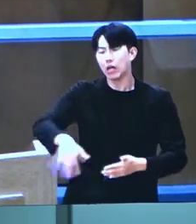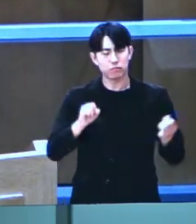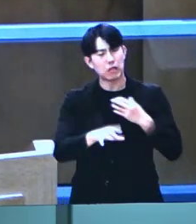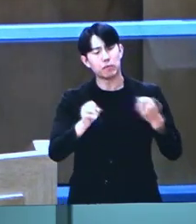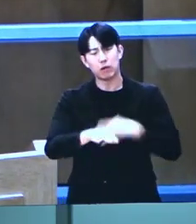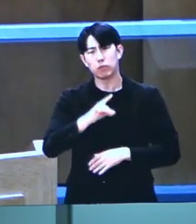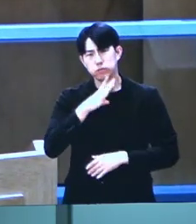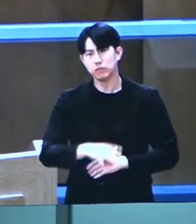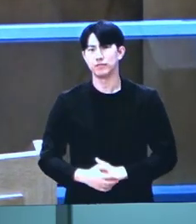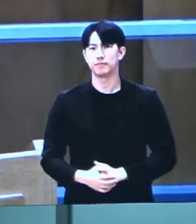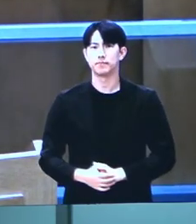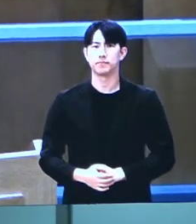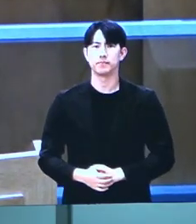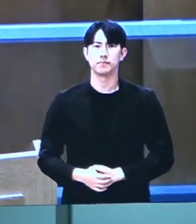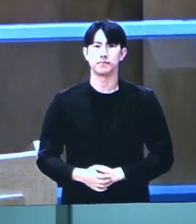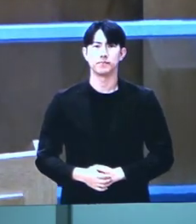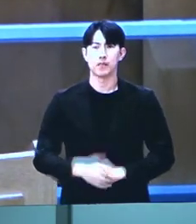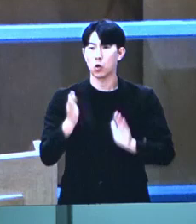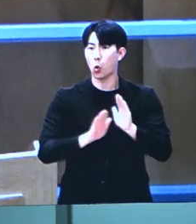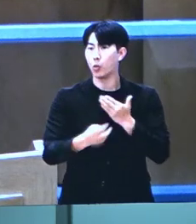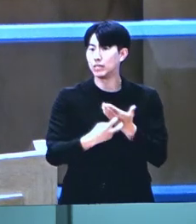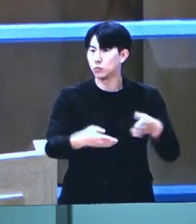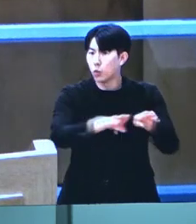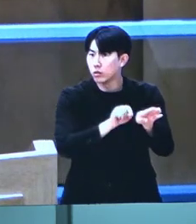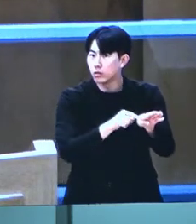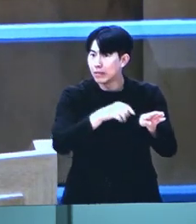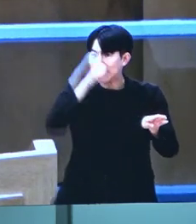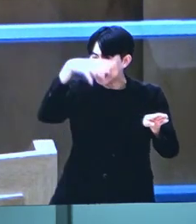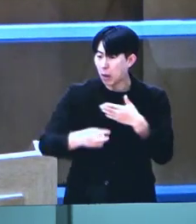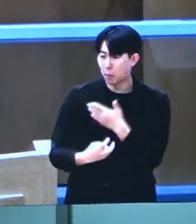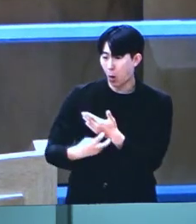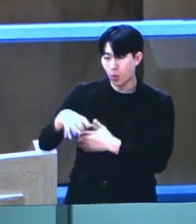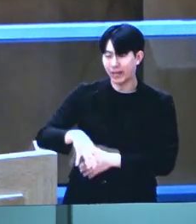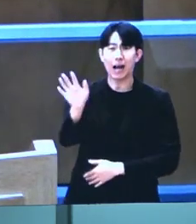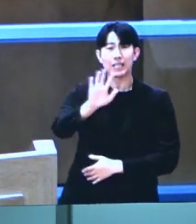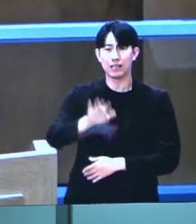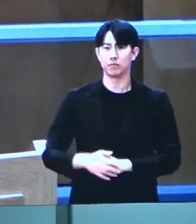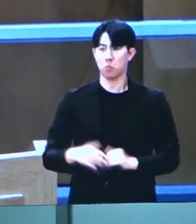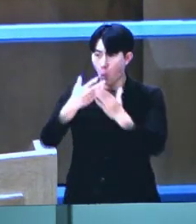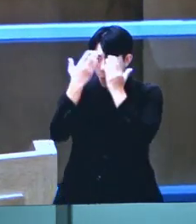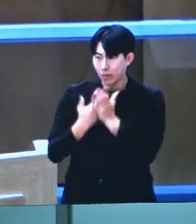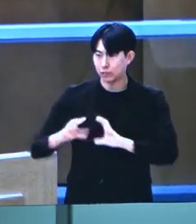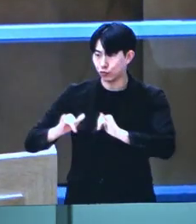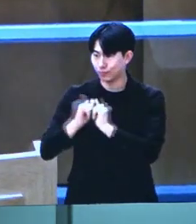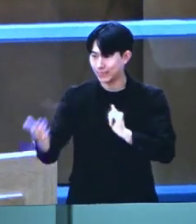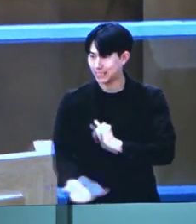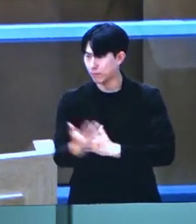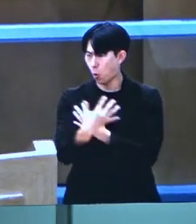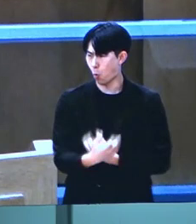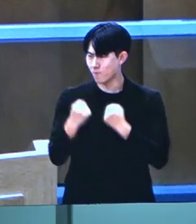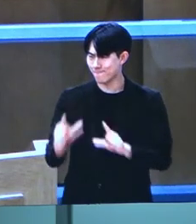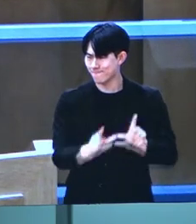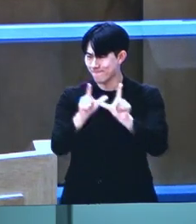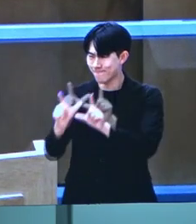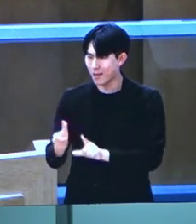얻을 뿐이었습니다. 공공의료원은 단순한 병원을 넘어 모든 국민이 건강한 삶을 누릴 수